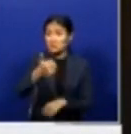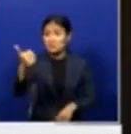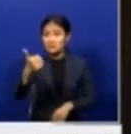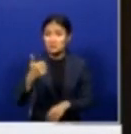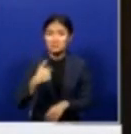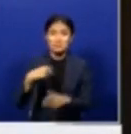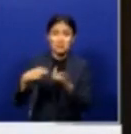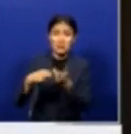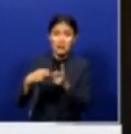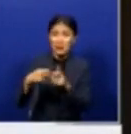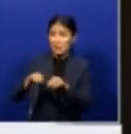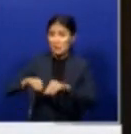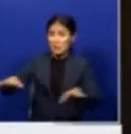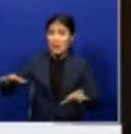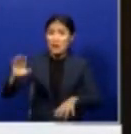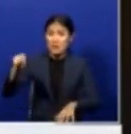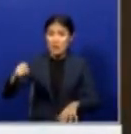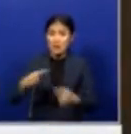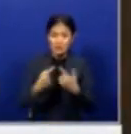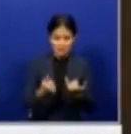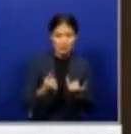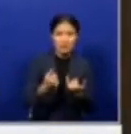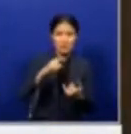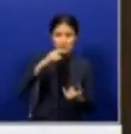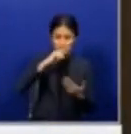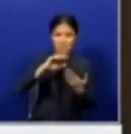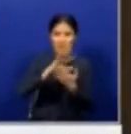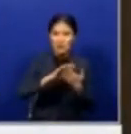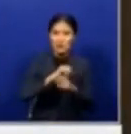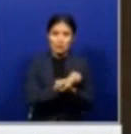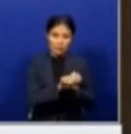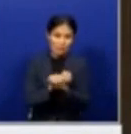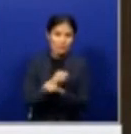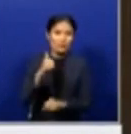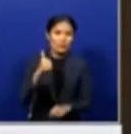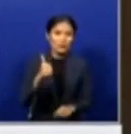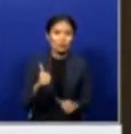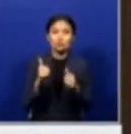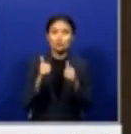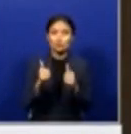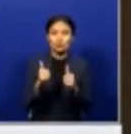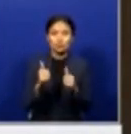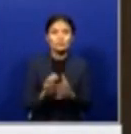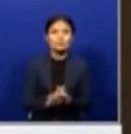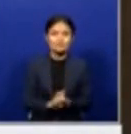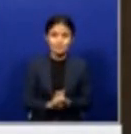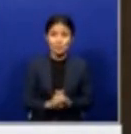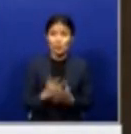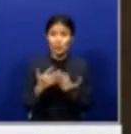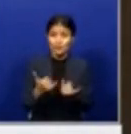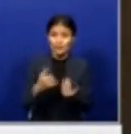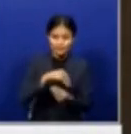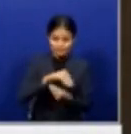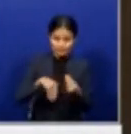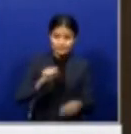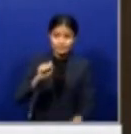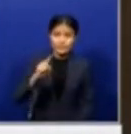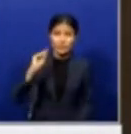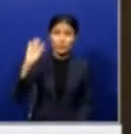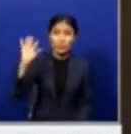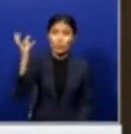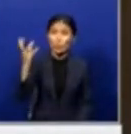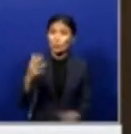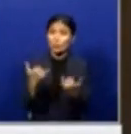อยู่ซึ่งมีผลตามมาอย่างมากในทางด้านเศรษฐกิจนะครับเศรษฐกิจโลกในครั้งนี้นะครับจะมีความ